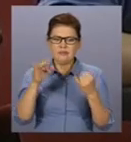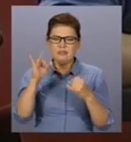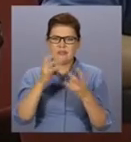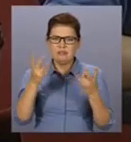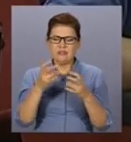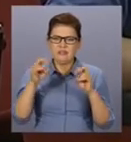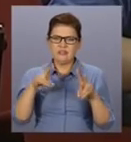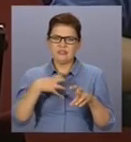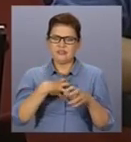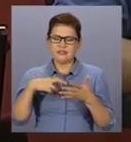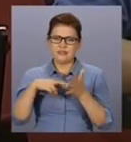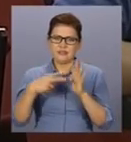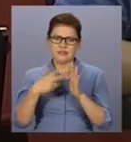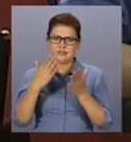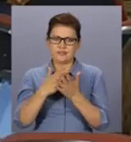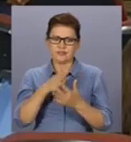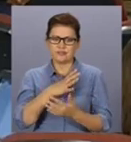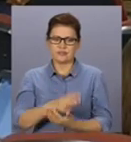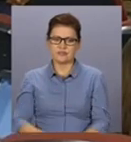ететін маңызды жоба.